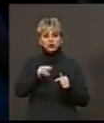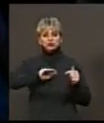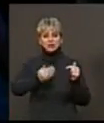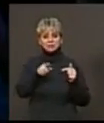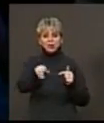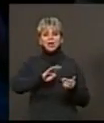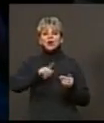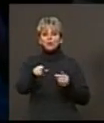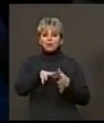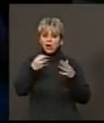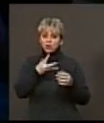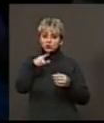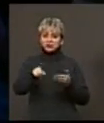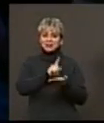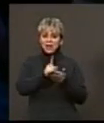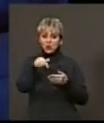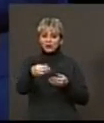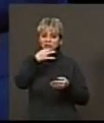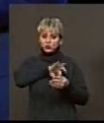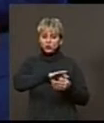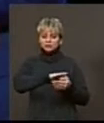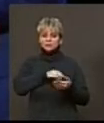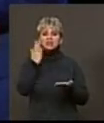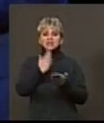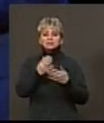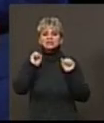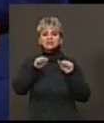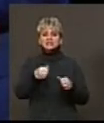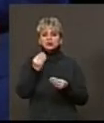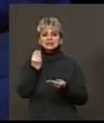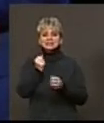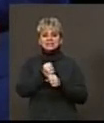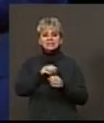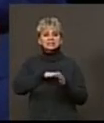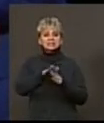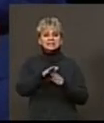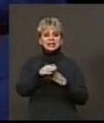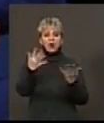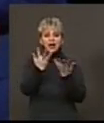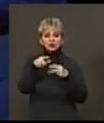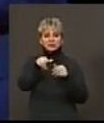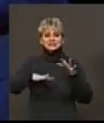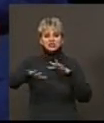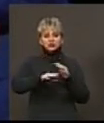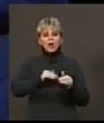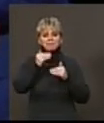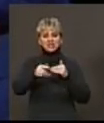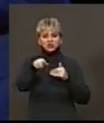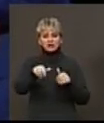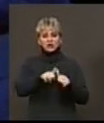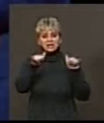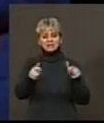предпринимателям беспрецедентные налоговые льготы. Имеем возможность создать целую агломерацию территории опережающего